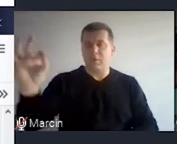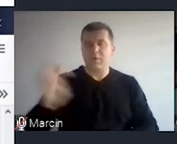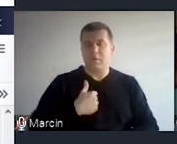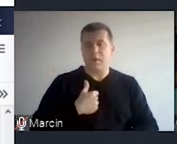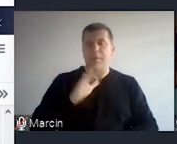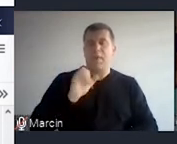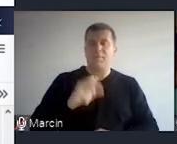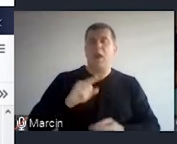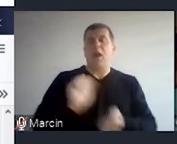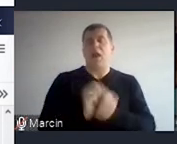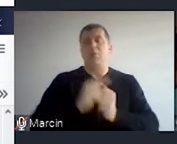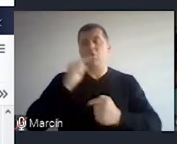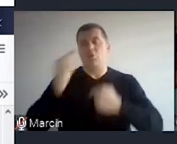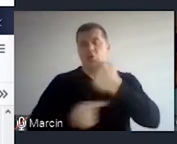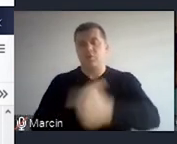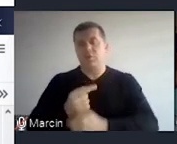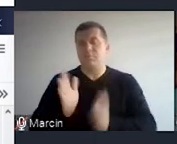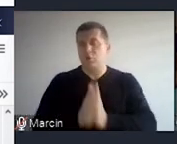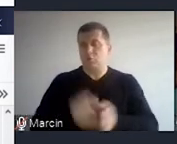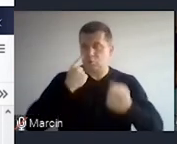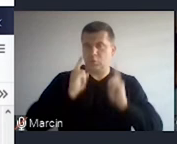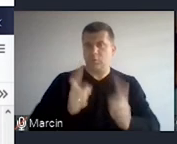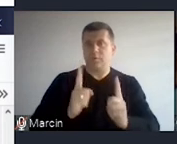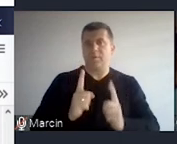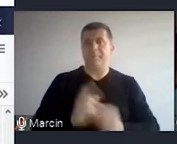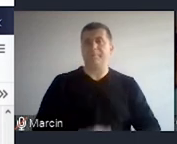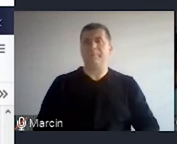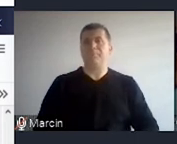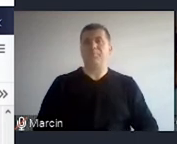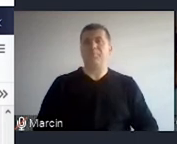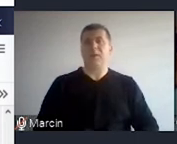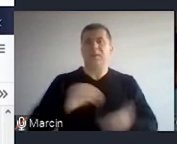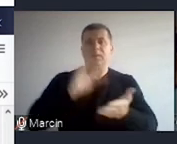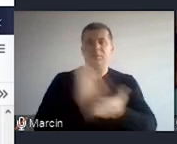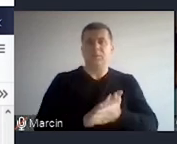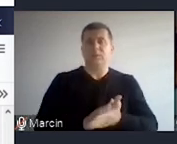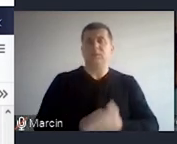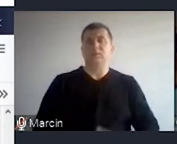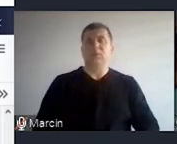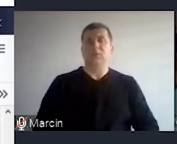beneficjenta i odwrotnie. Proszę zwracać szczególną uwagę na zapis, bo